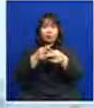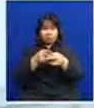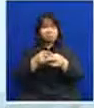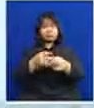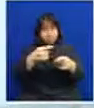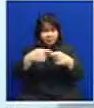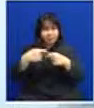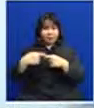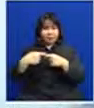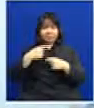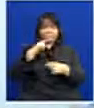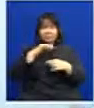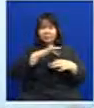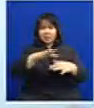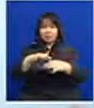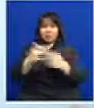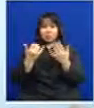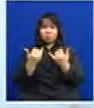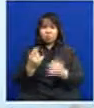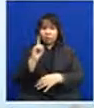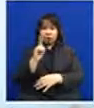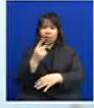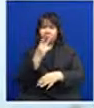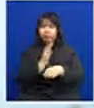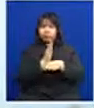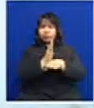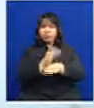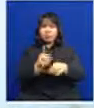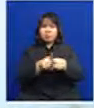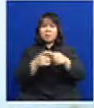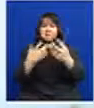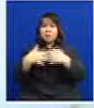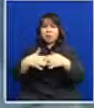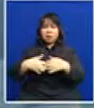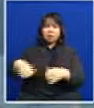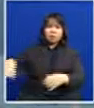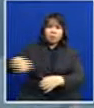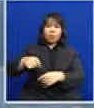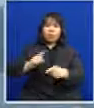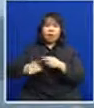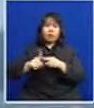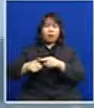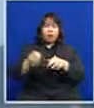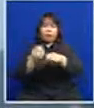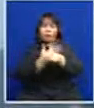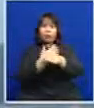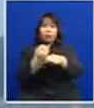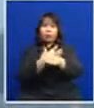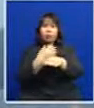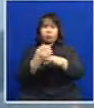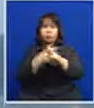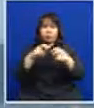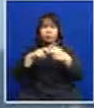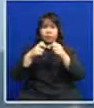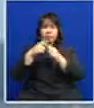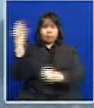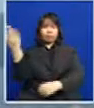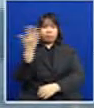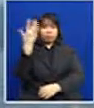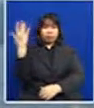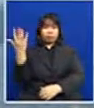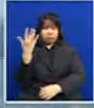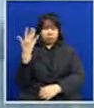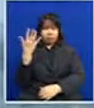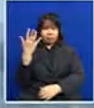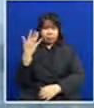ากตามท้องทะเลเพราะปัจจุบันเรือใบส่วนใหญ่ขับเคลื่อนด้วยมอเตอร์จึงปล่อยคาร์บอนมาทำลายชั้นบรรยากาศน้ำมันเครื่องบางส่ว